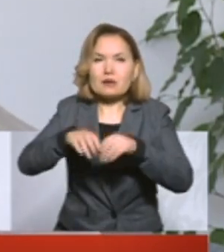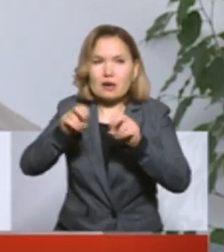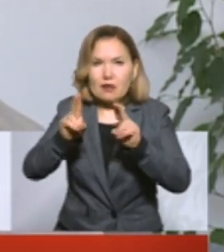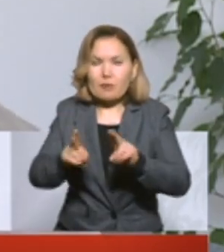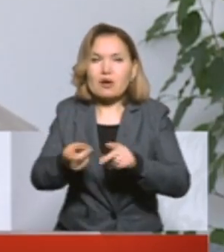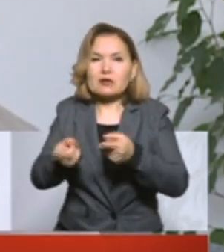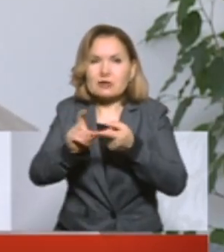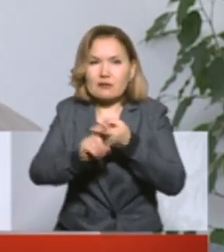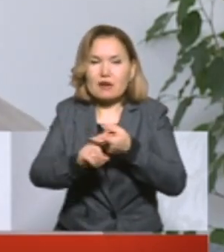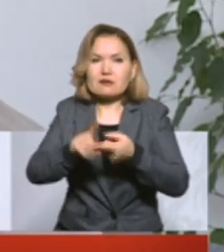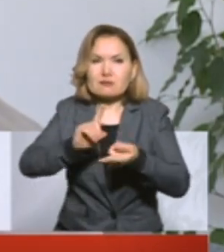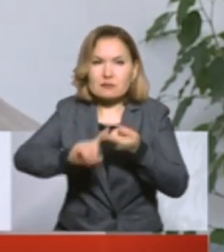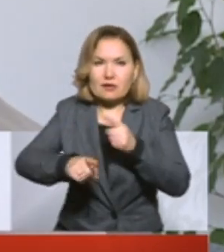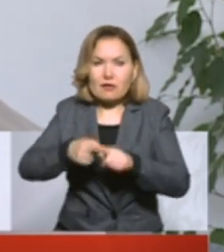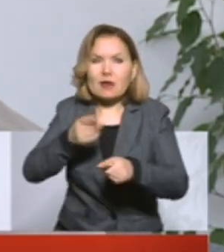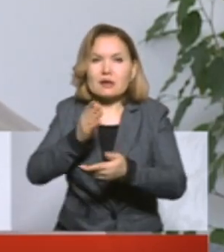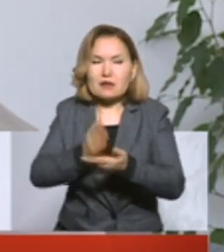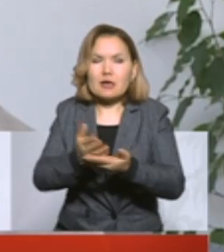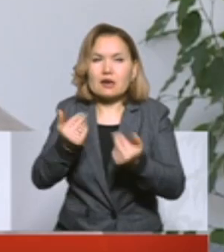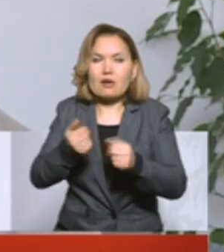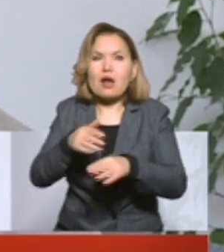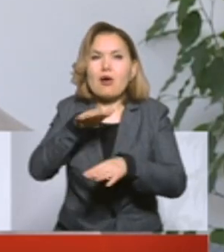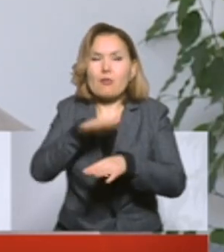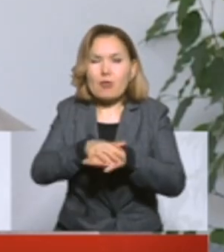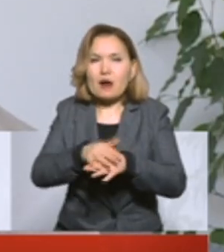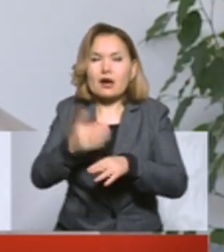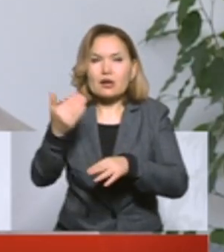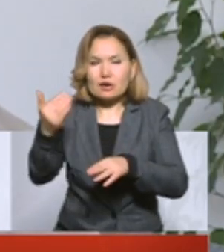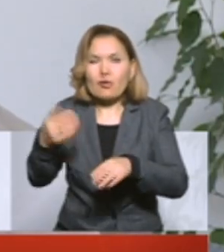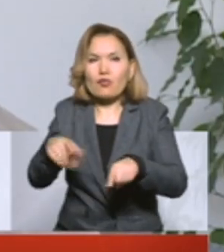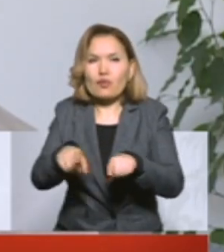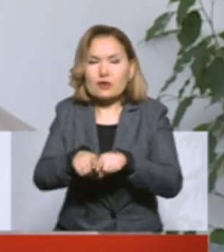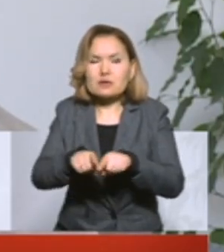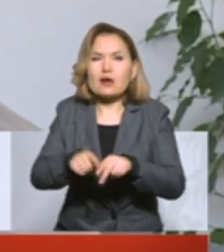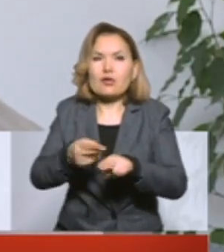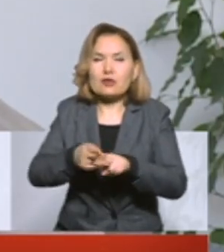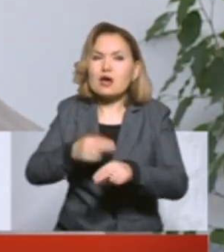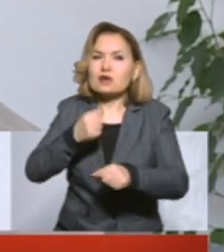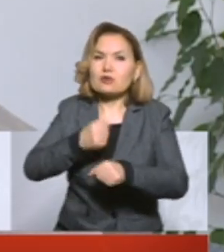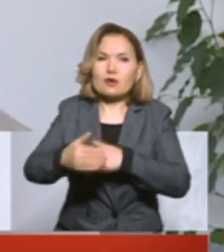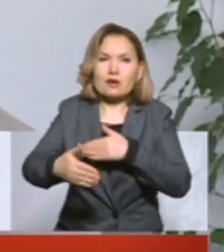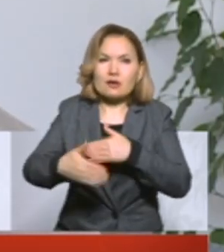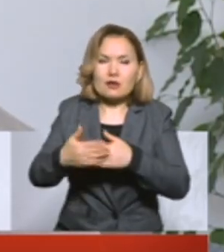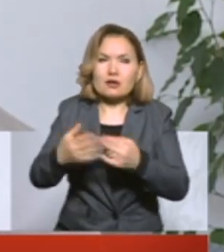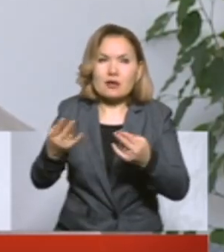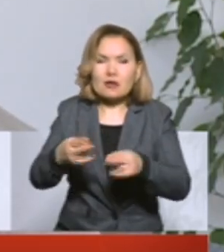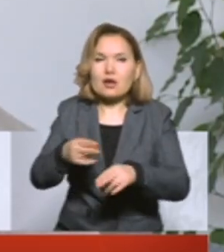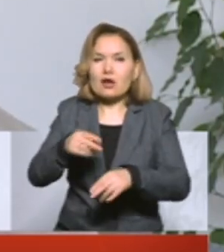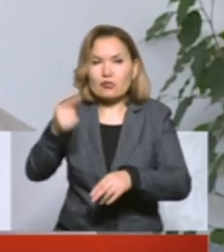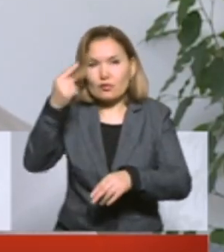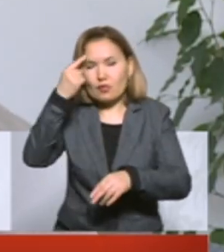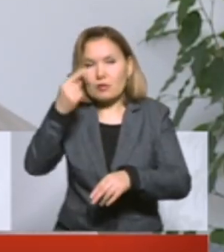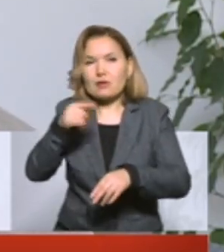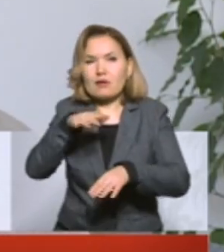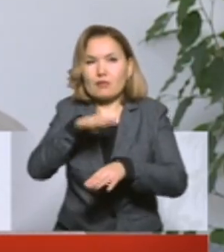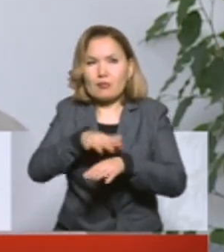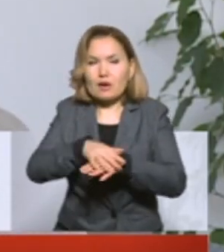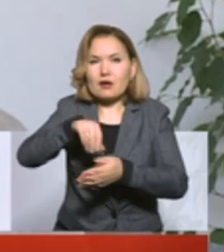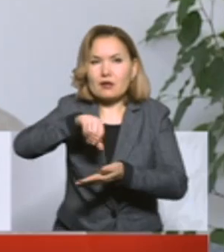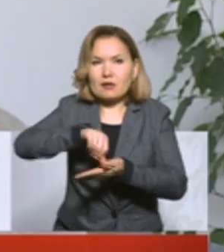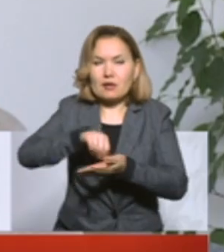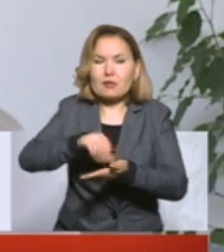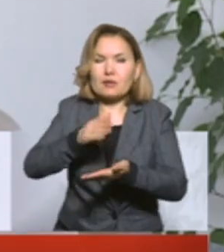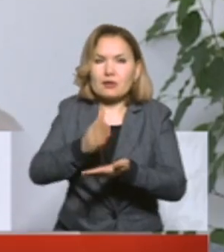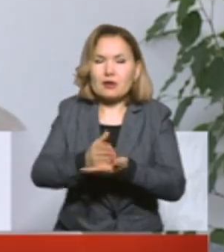пе деген. Егер де шынымен де банктің өзі жәбірленуші болып танылып, өздері кетірілген залалды страховой суммалармен өндіретін